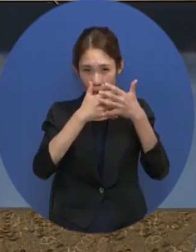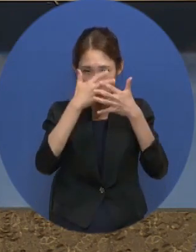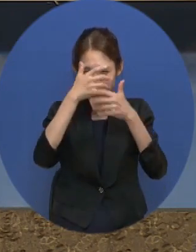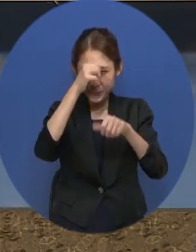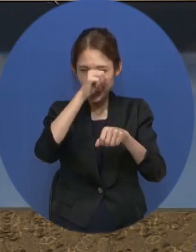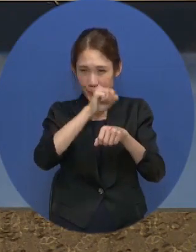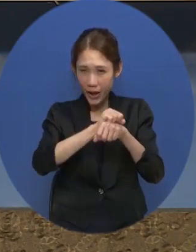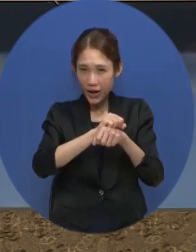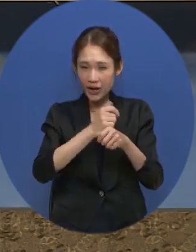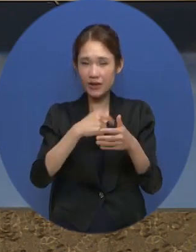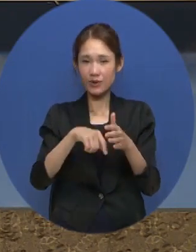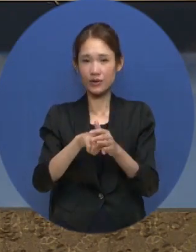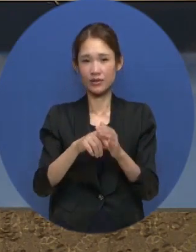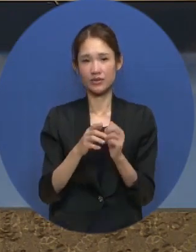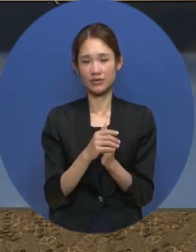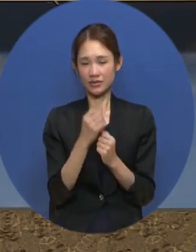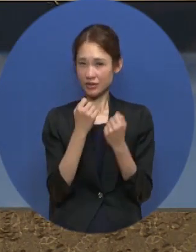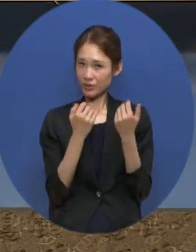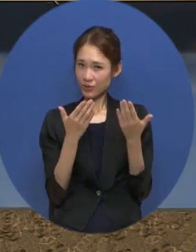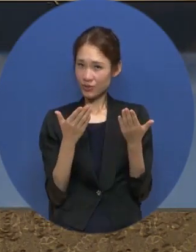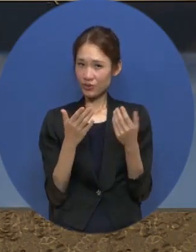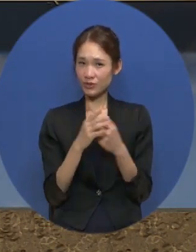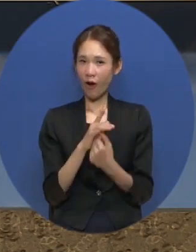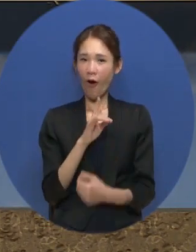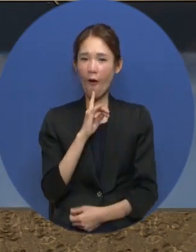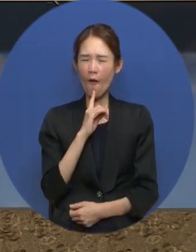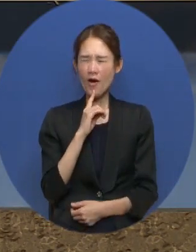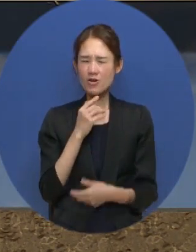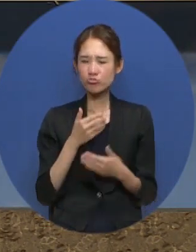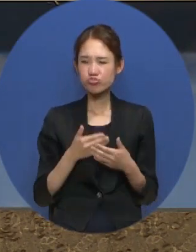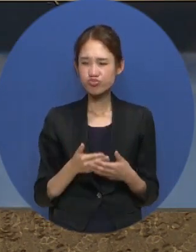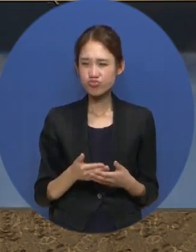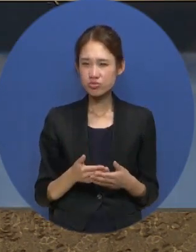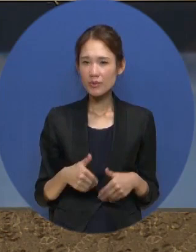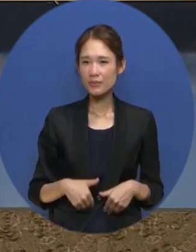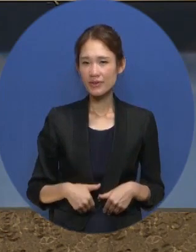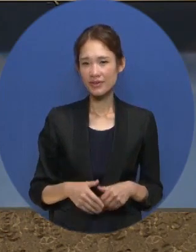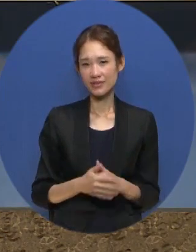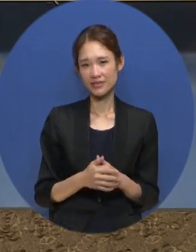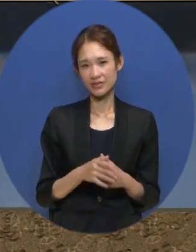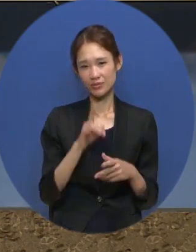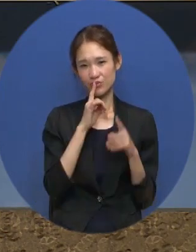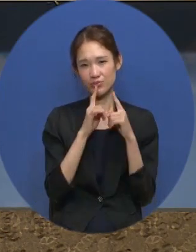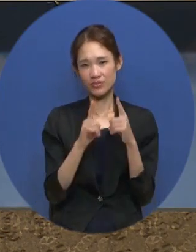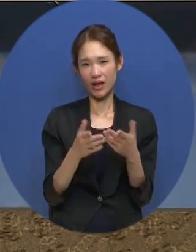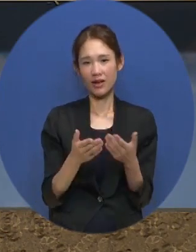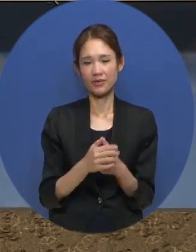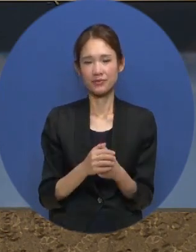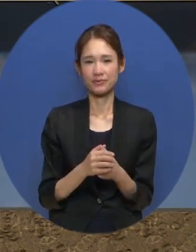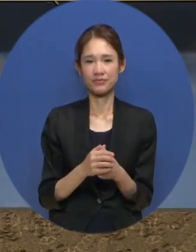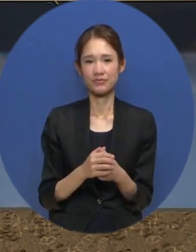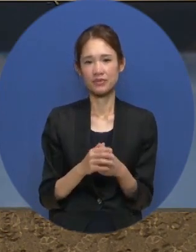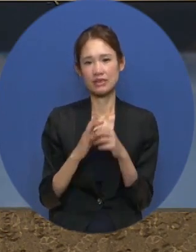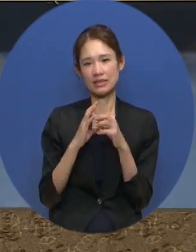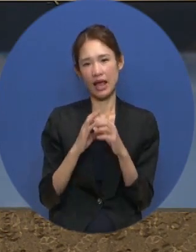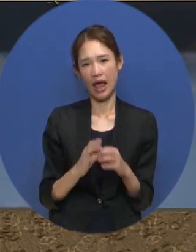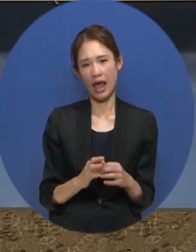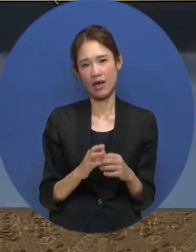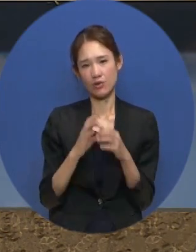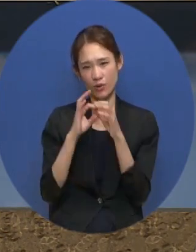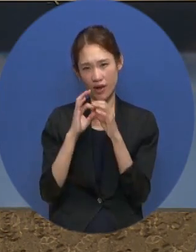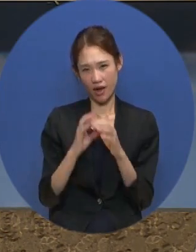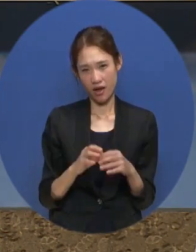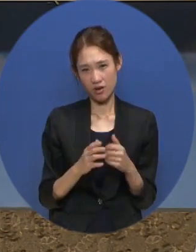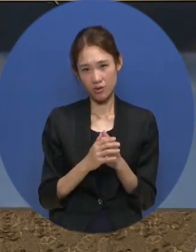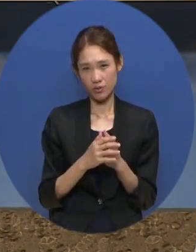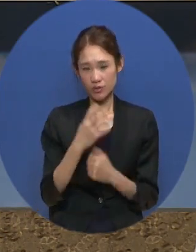잘하려면 뭐 이런 말 드려도 될지 모르겠는데 엉덩이가 무거워야 된다. 그러니까 무슨 얘기냐면은 계속 그